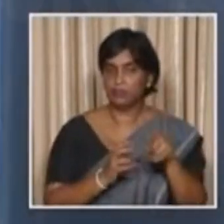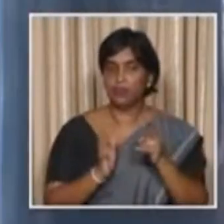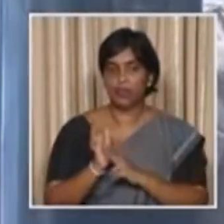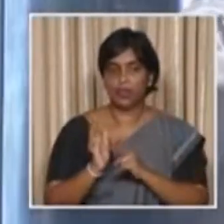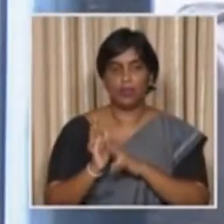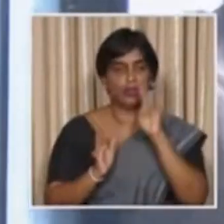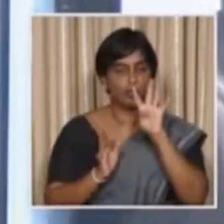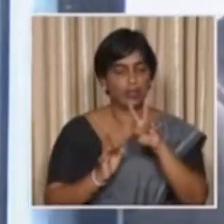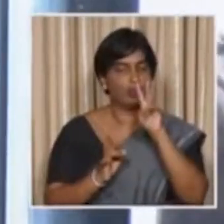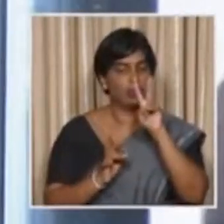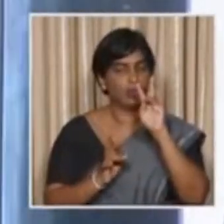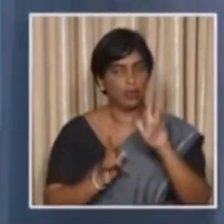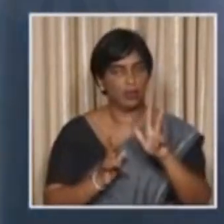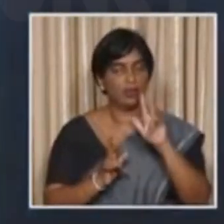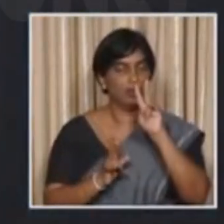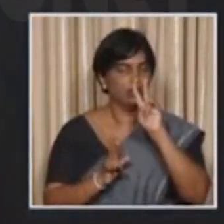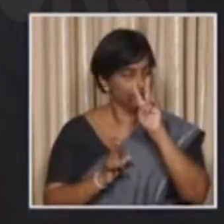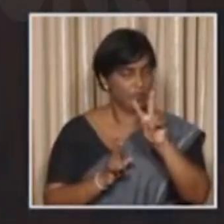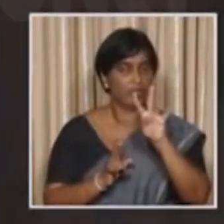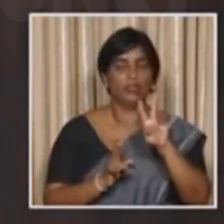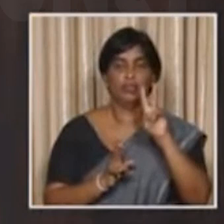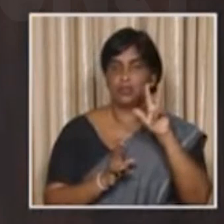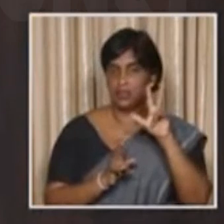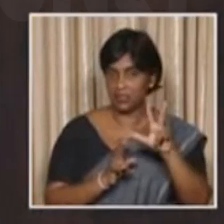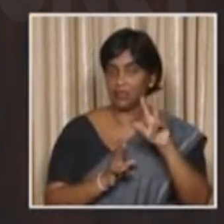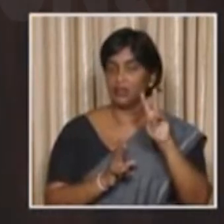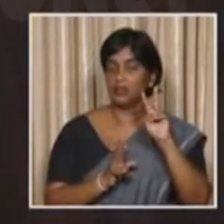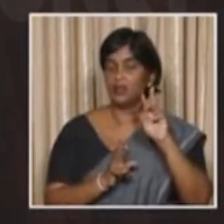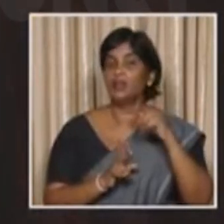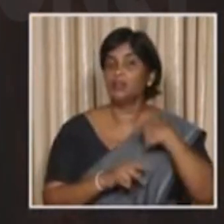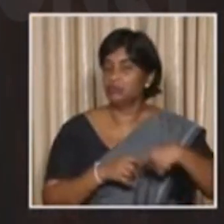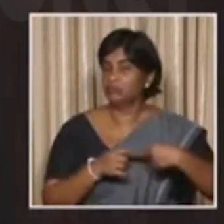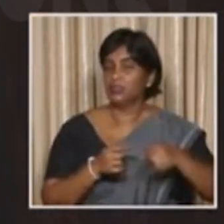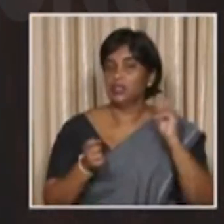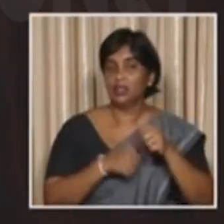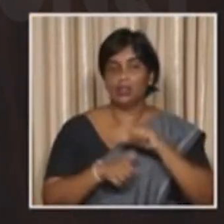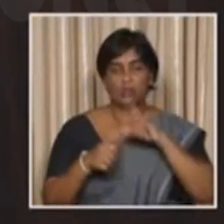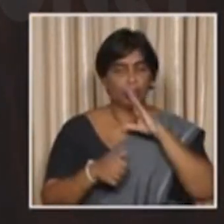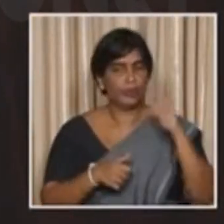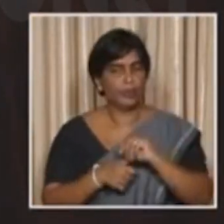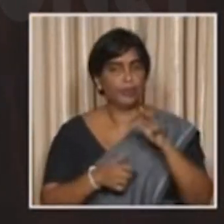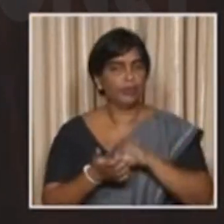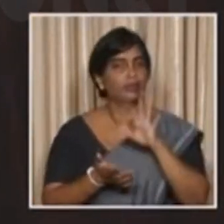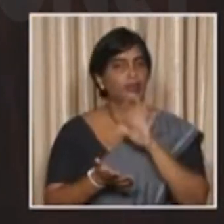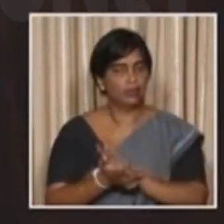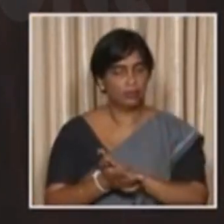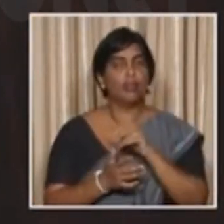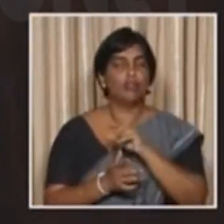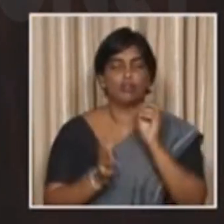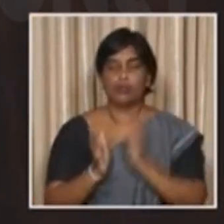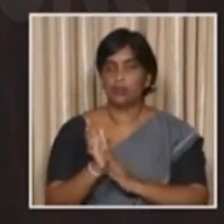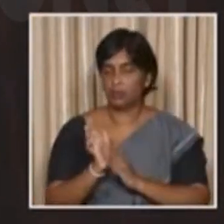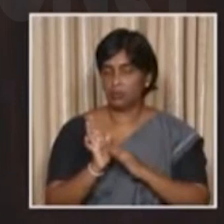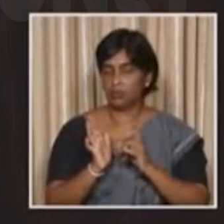නොවැම්බර් 24 28 29 කියන දින තුන තුල එක දෙකට ක්‍රිකට් ආයතනයේ කැඳවන්න අපි තීන්දුව කළා තිබුණා කෝප් කමිටුව